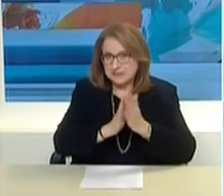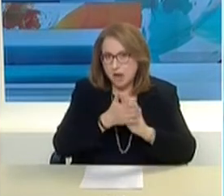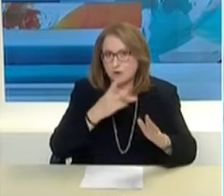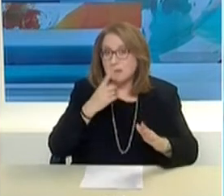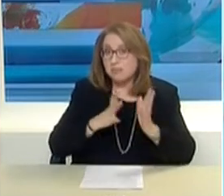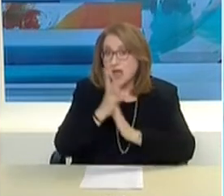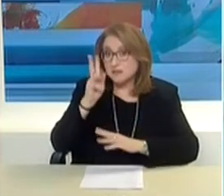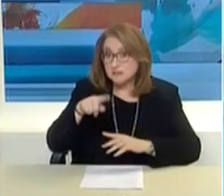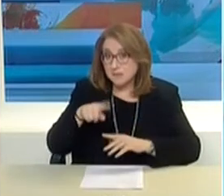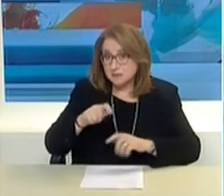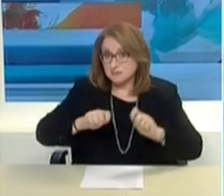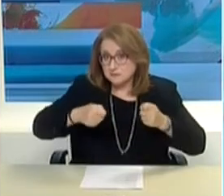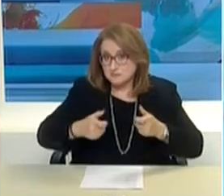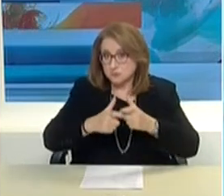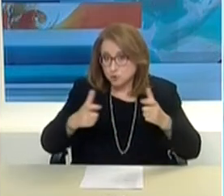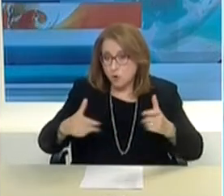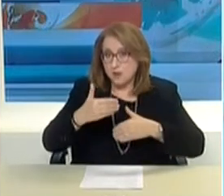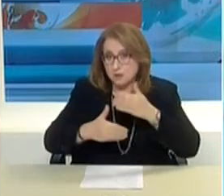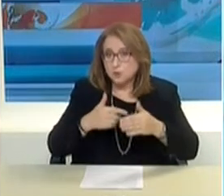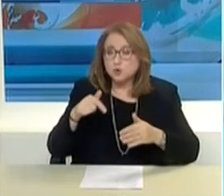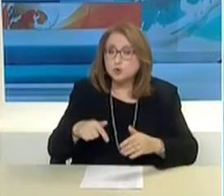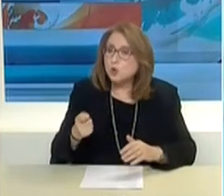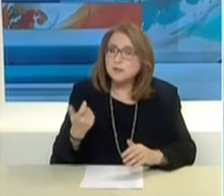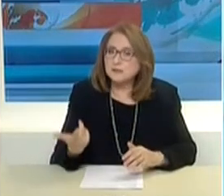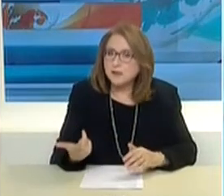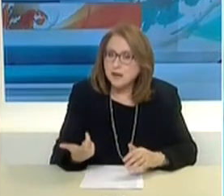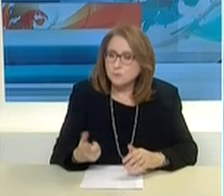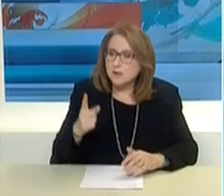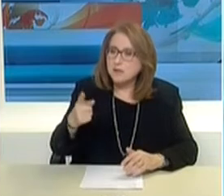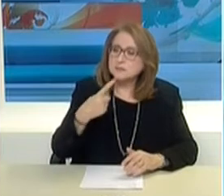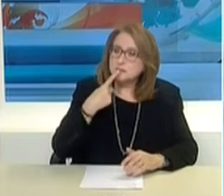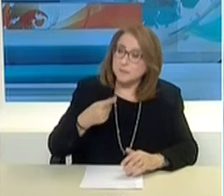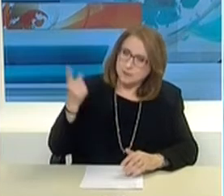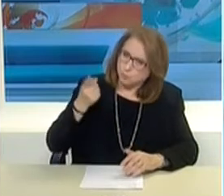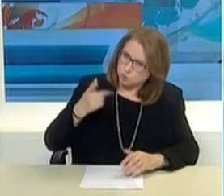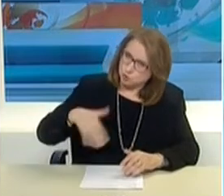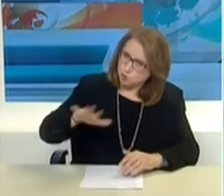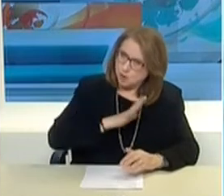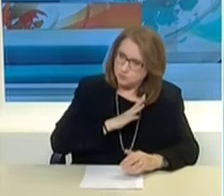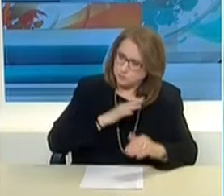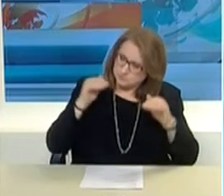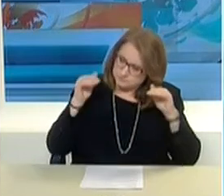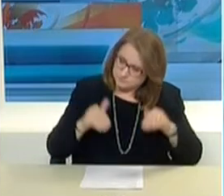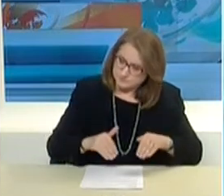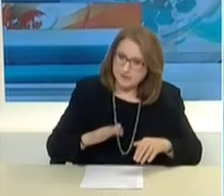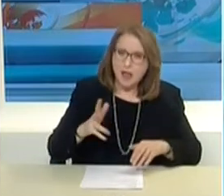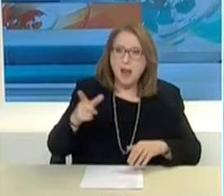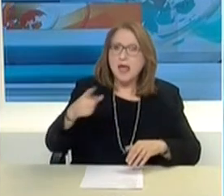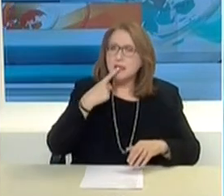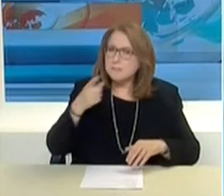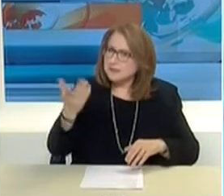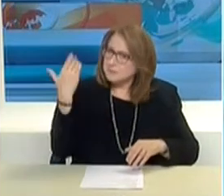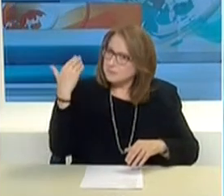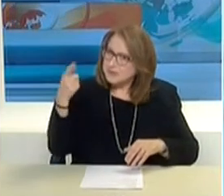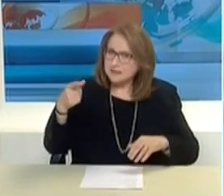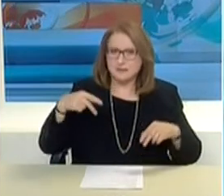έχουμε? Είπατε πριν ότι η πλειοψηφία τα ακολουθεί. Είπατε όμως και κάτι άλλο, ότι ξέρει η πολιτεία ποια αυτοκίνητα περνάνε από το